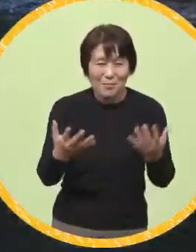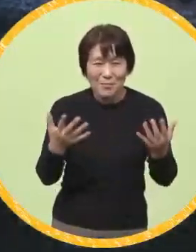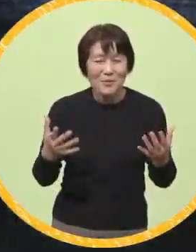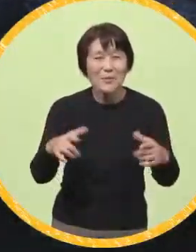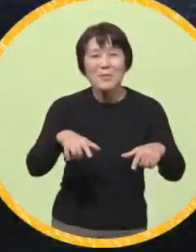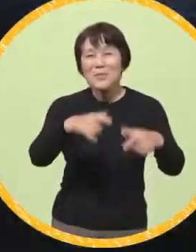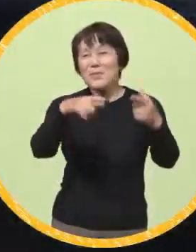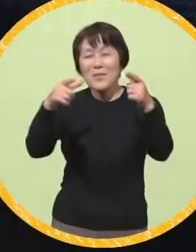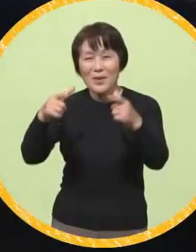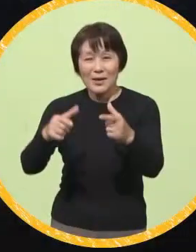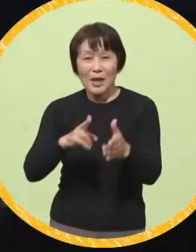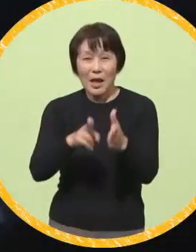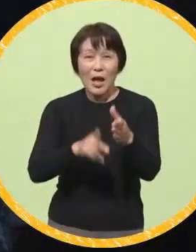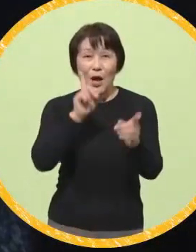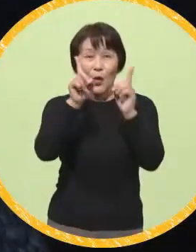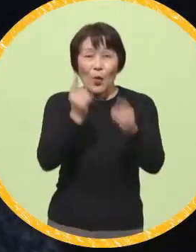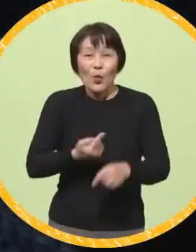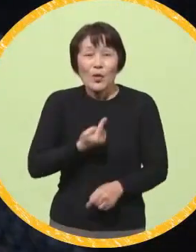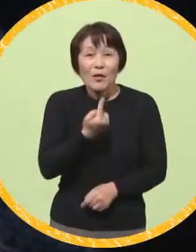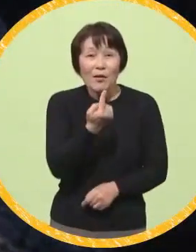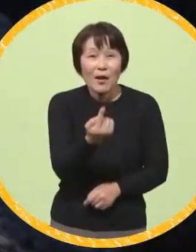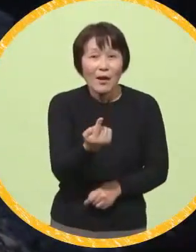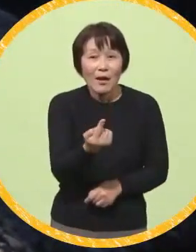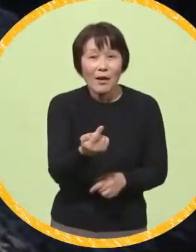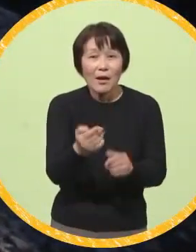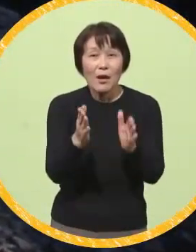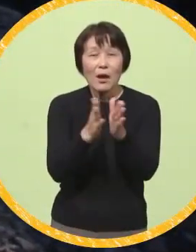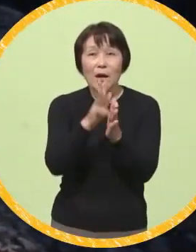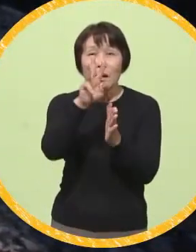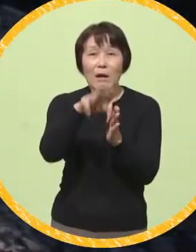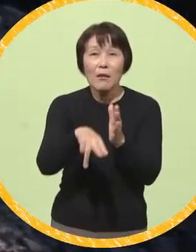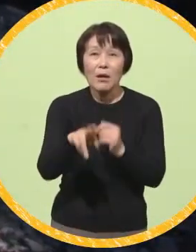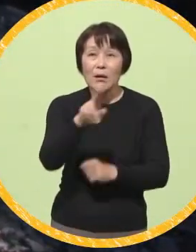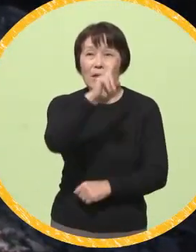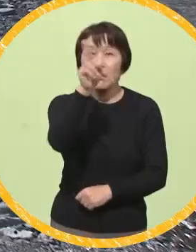かもう旅行に来ちゃったみたいな。神奈川かな。